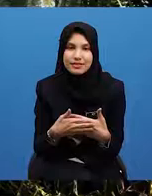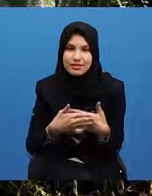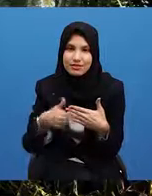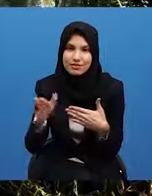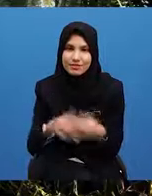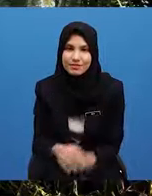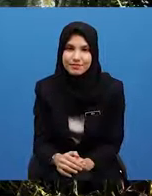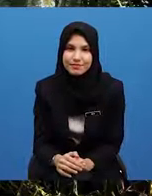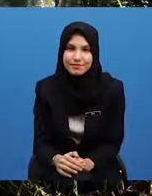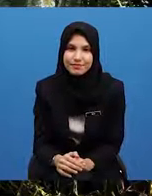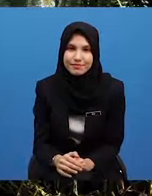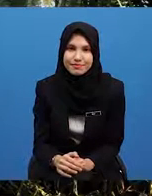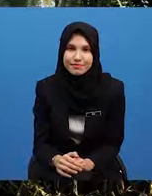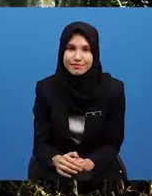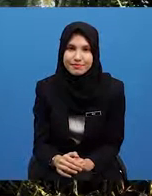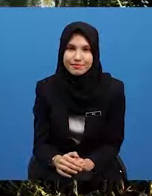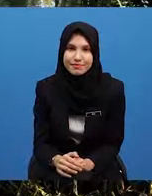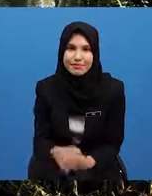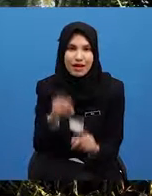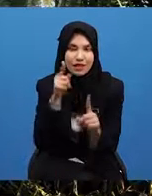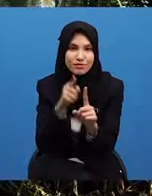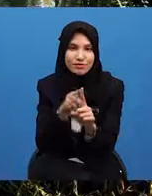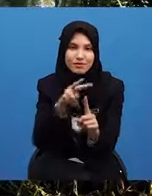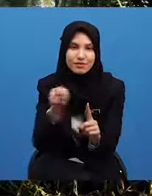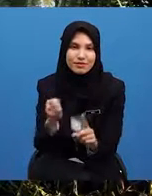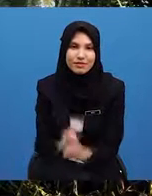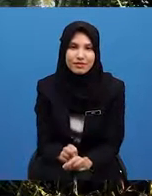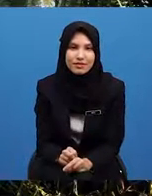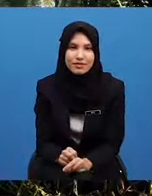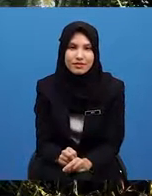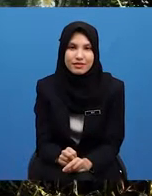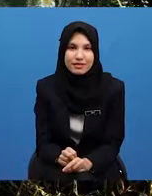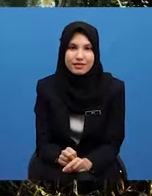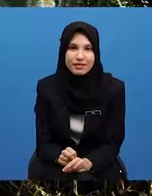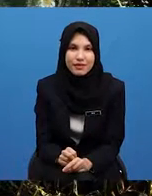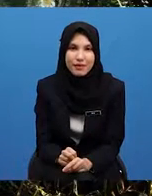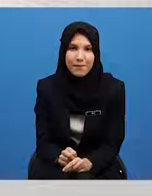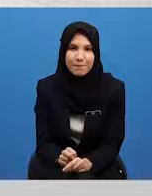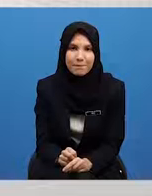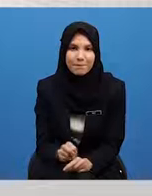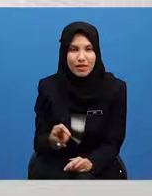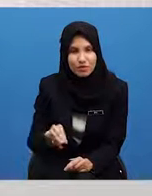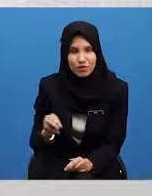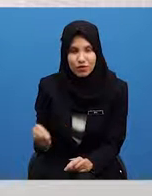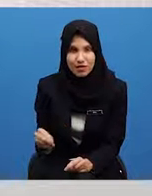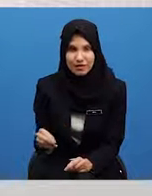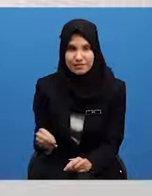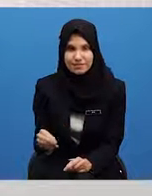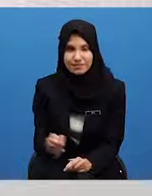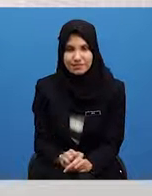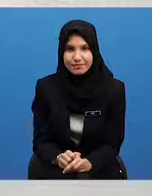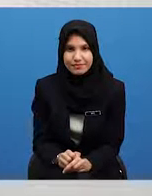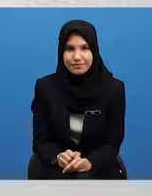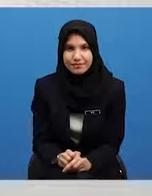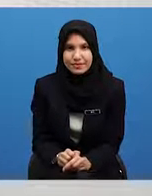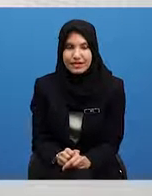seterusnya, iaitu objektif pembelajaran yang seterusnya murid harus